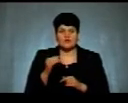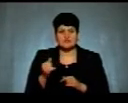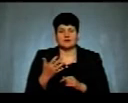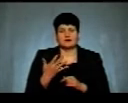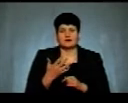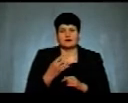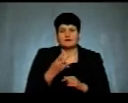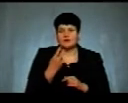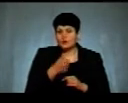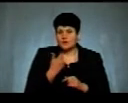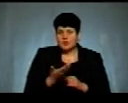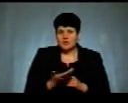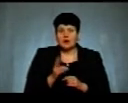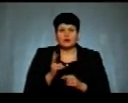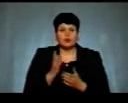хто має